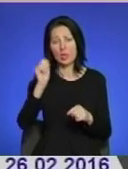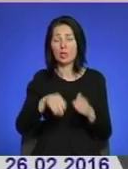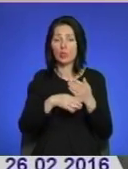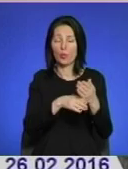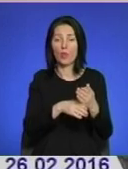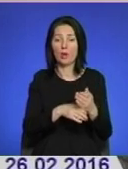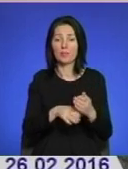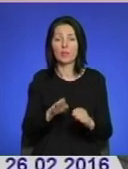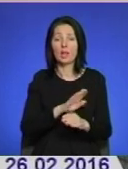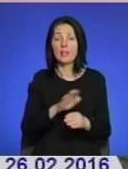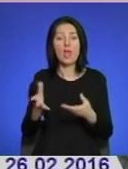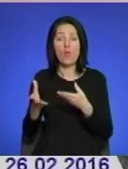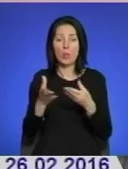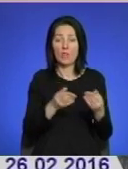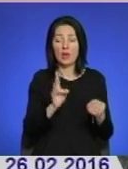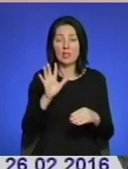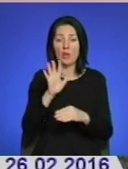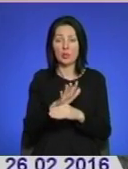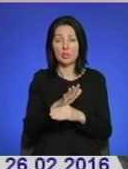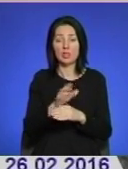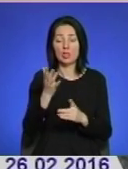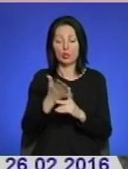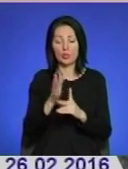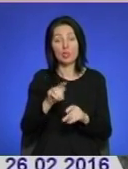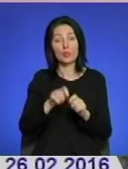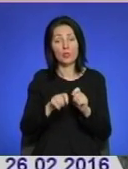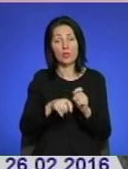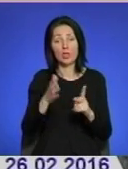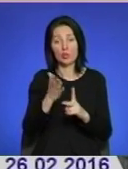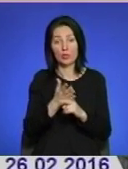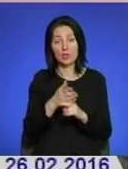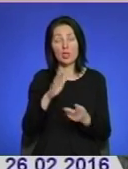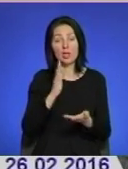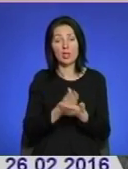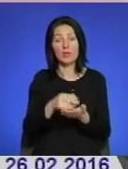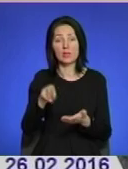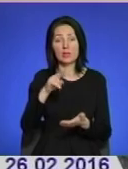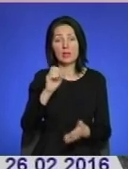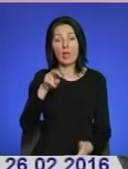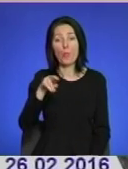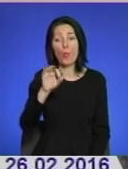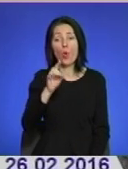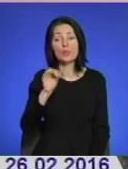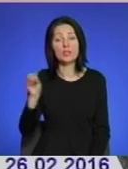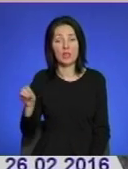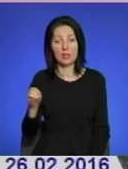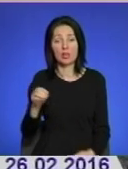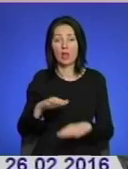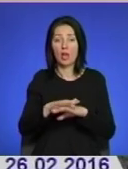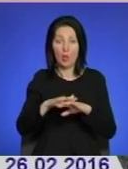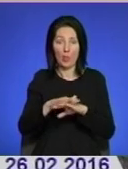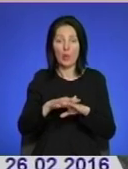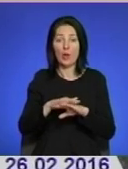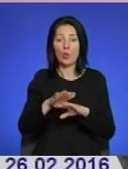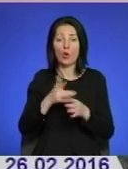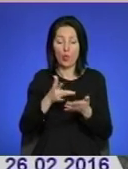Жодним чином не впливає на призначення субсидій чи перевірки субсидій наявність депозитів, карткових рахунків чи доходів від депозитів,